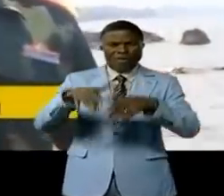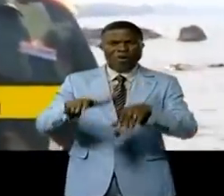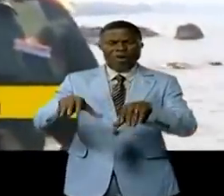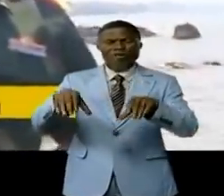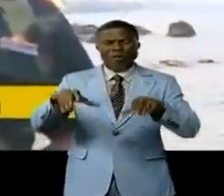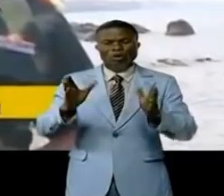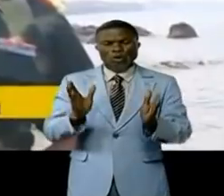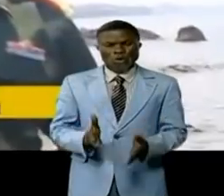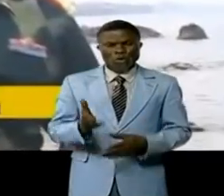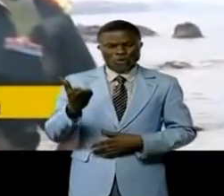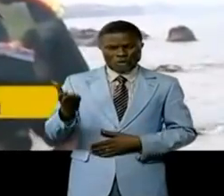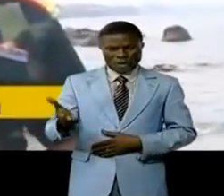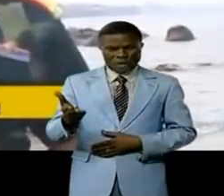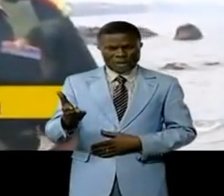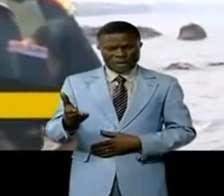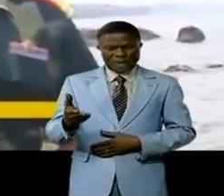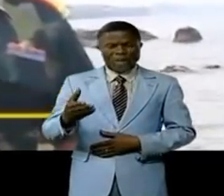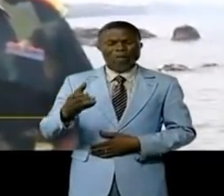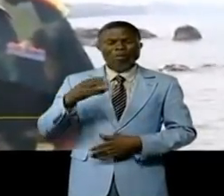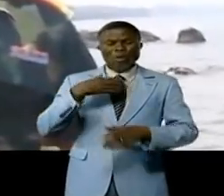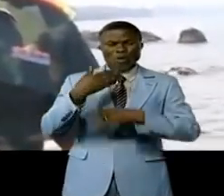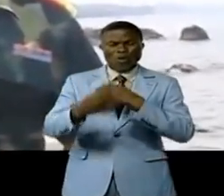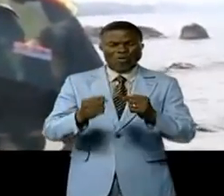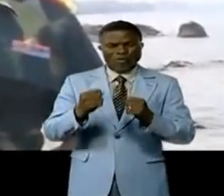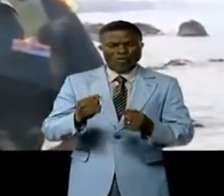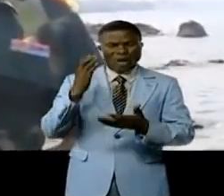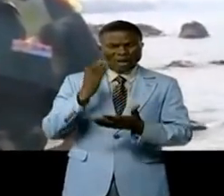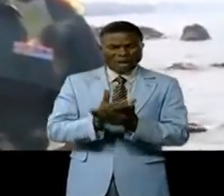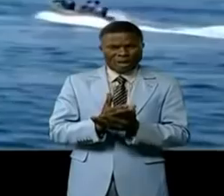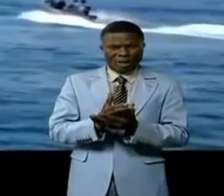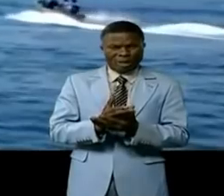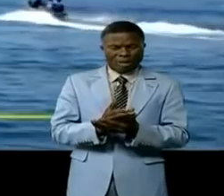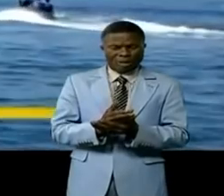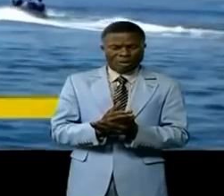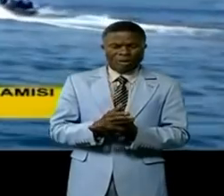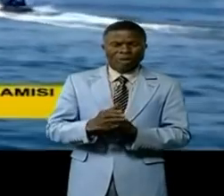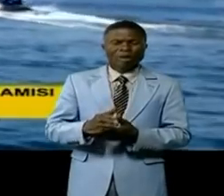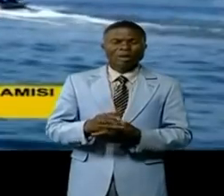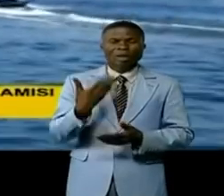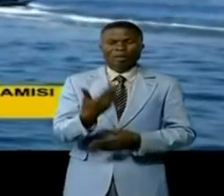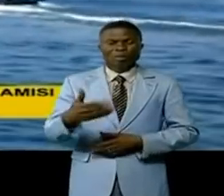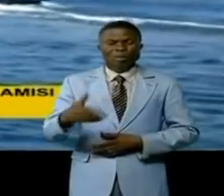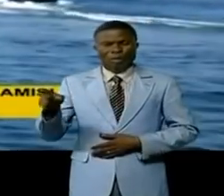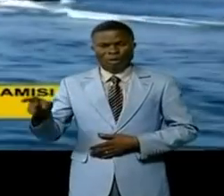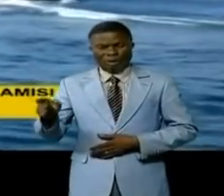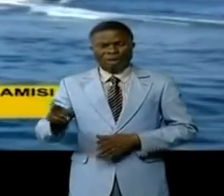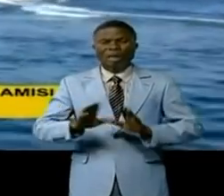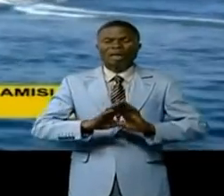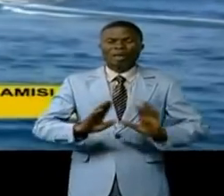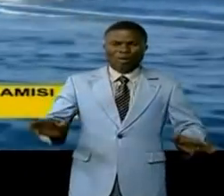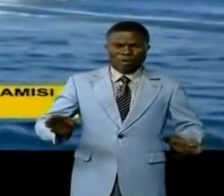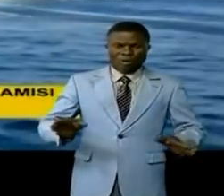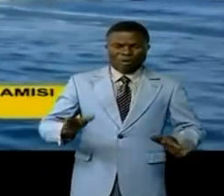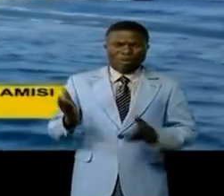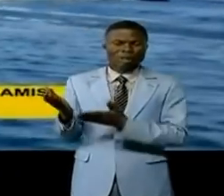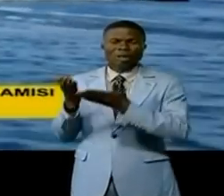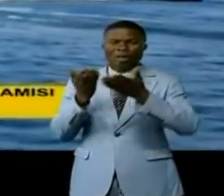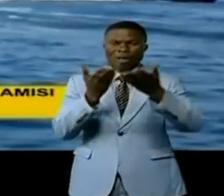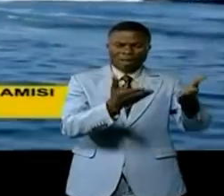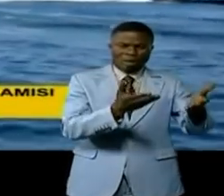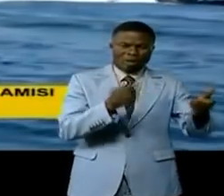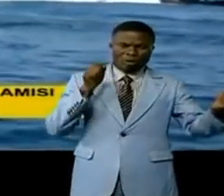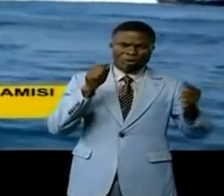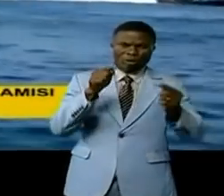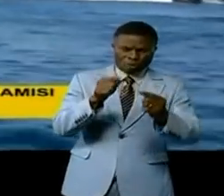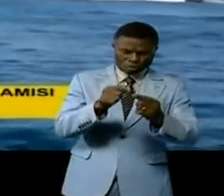et les lutter contre le gadage. Ce matériel a la capacité de transporter jusqu'à